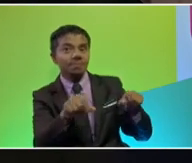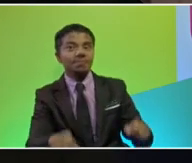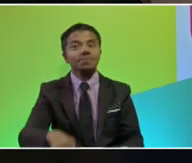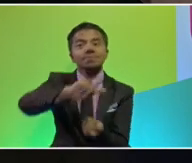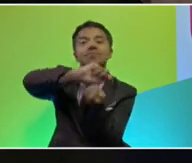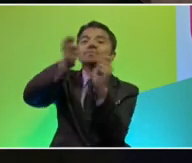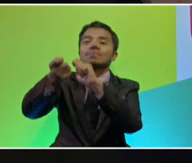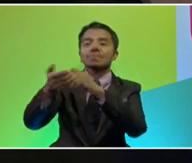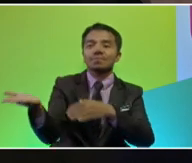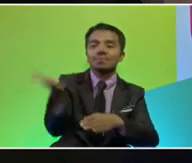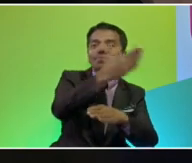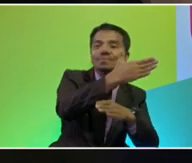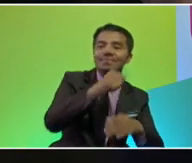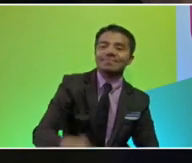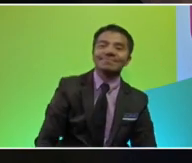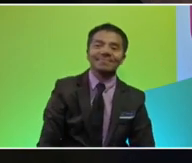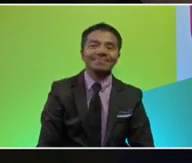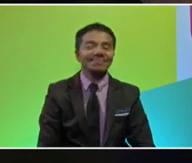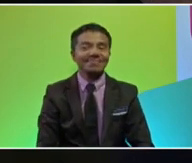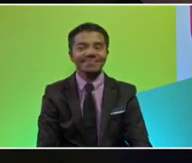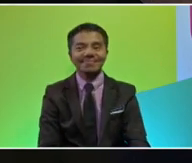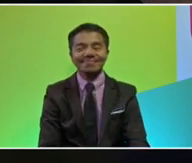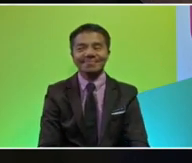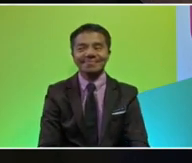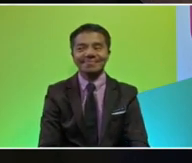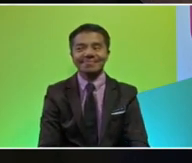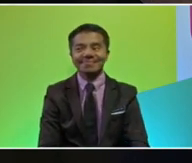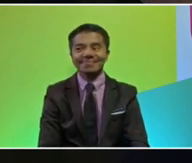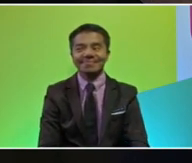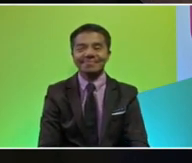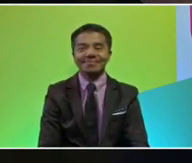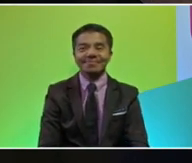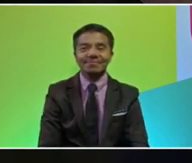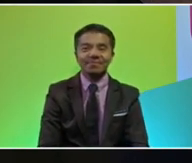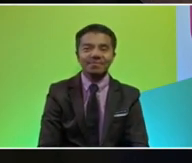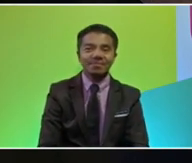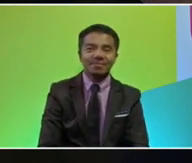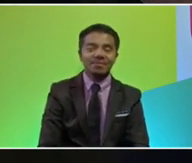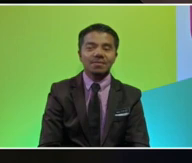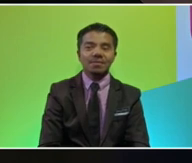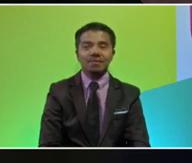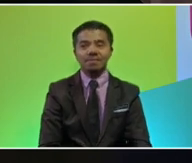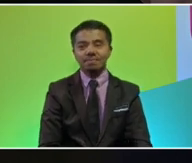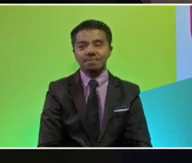ke sini saya akan ambil Highway yang berikutnya